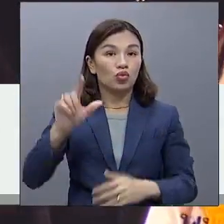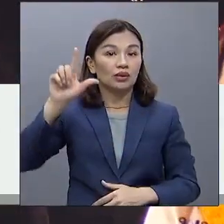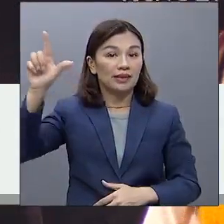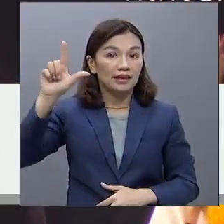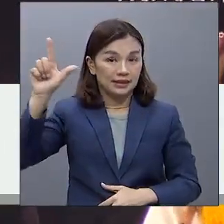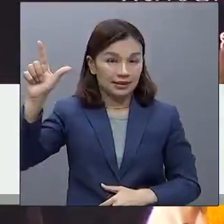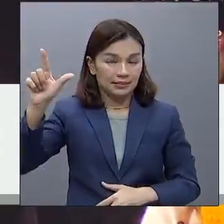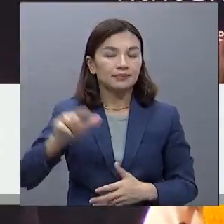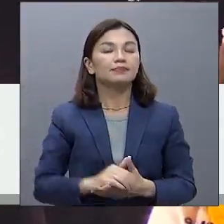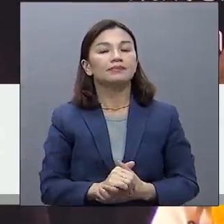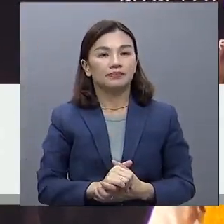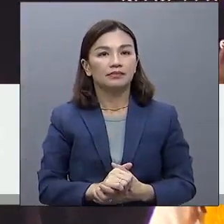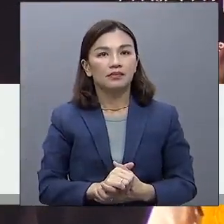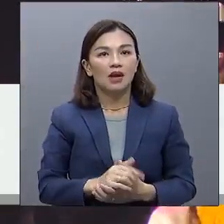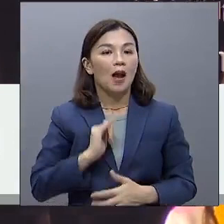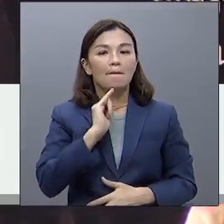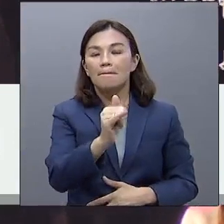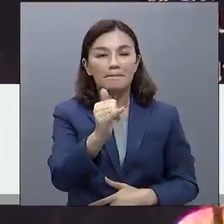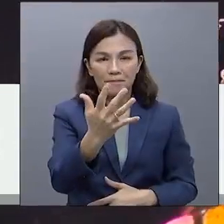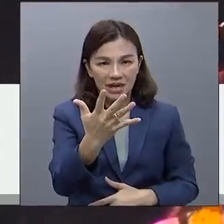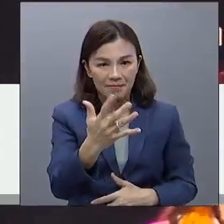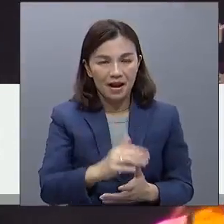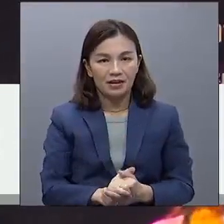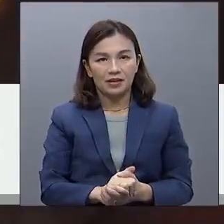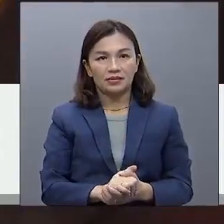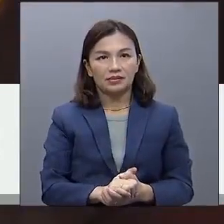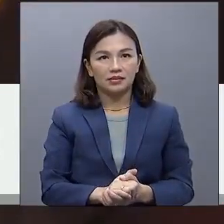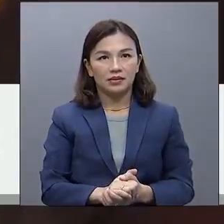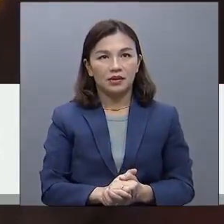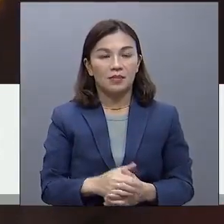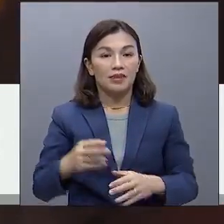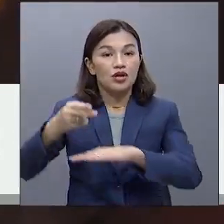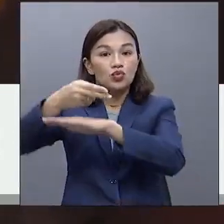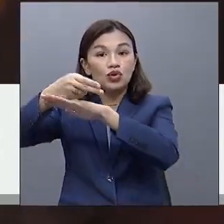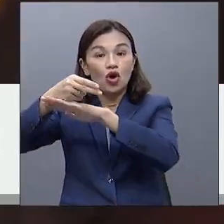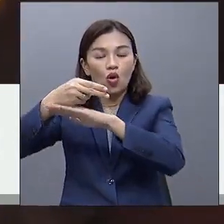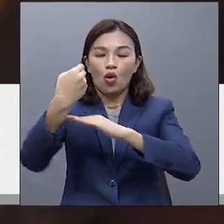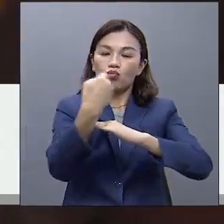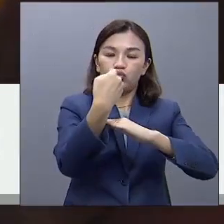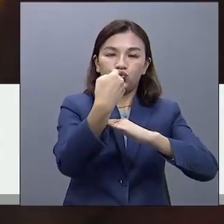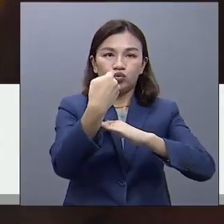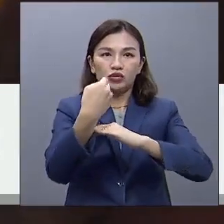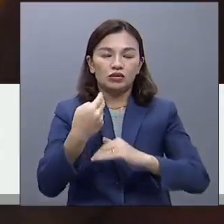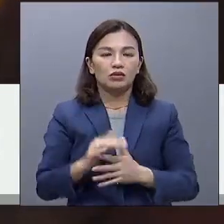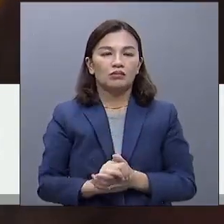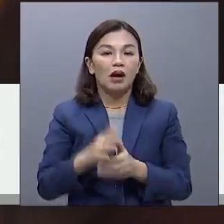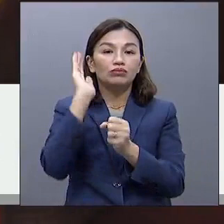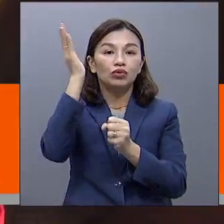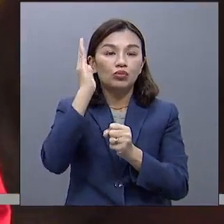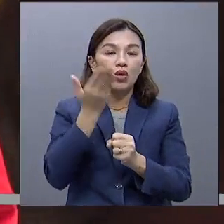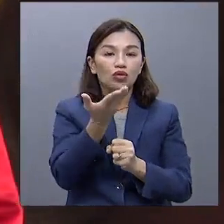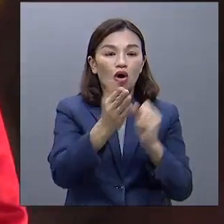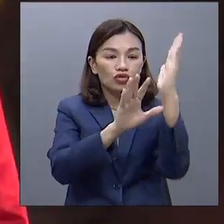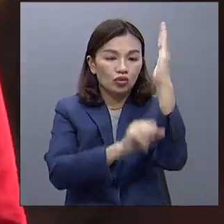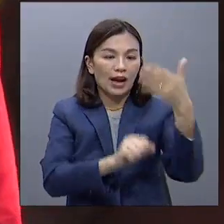กของเพื่อไทยอีกคนนึงไม่ได้ไปร่วมเวทีและก็ใช้การวิดีโอคอลเข้าไปขอคะแนนเสียงจากชาวสงขลา